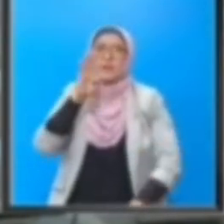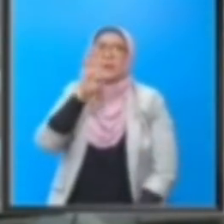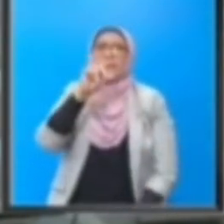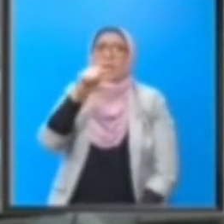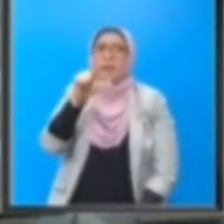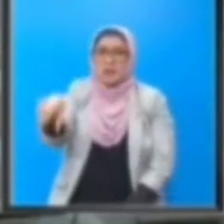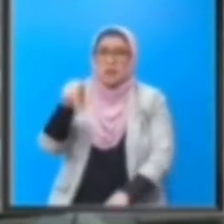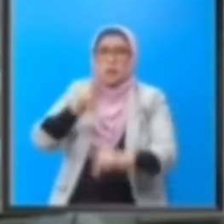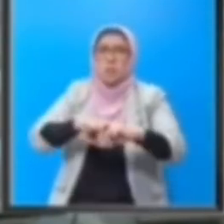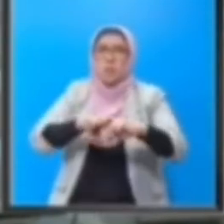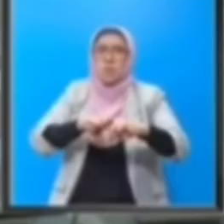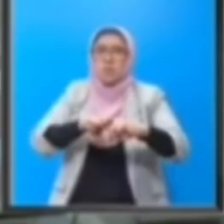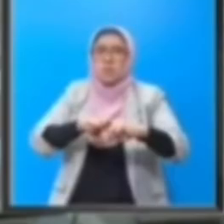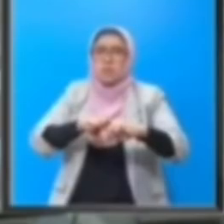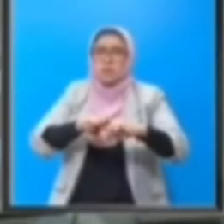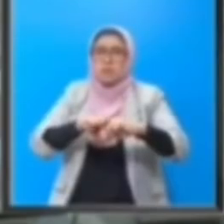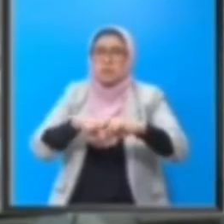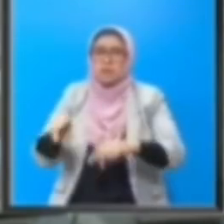Bali, duduk.